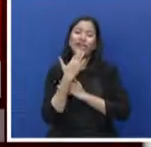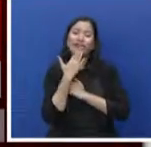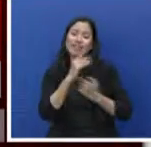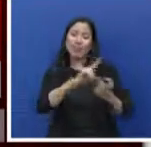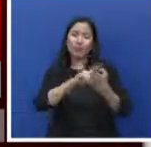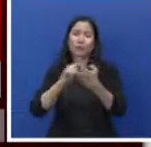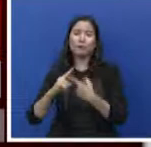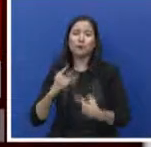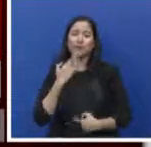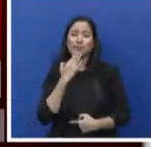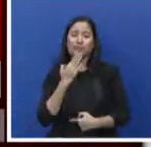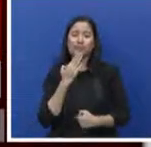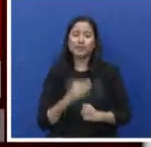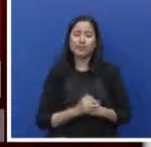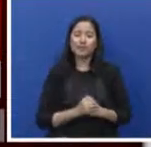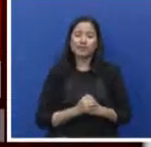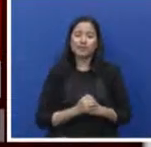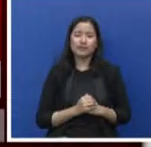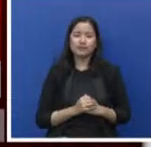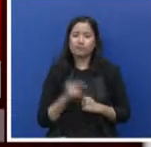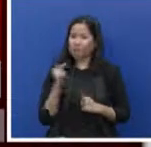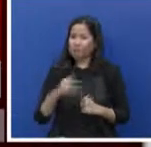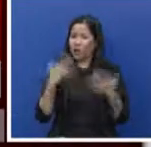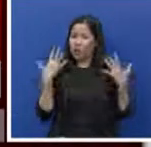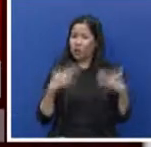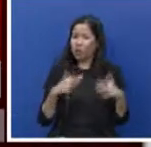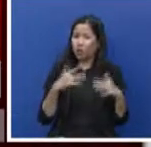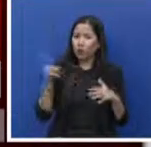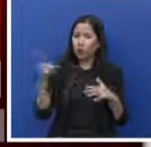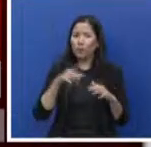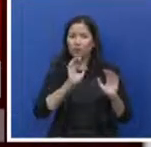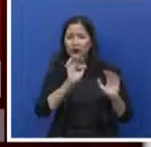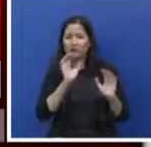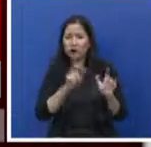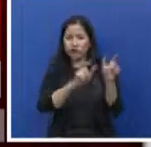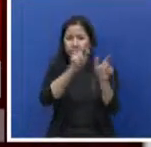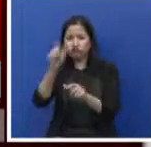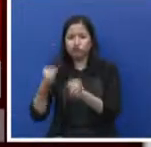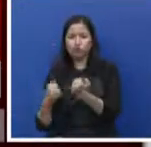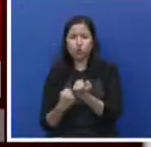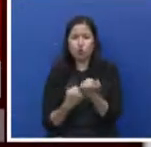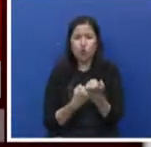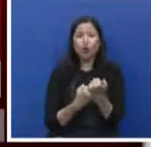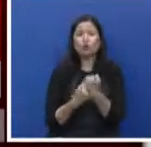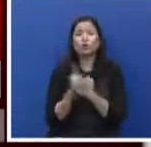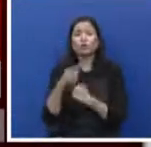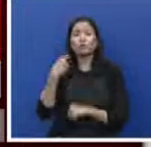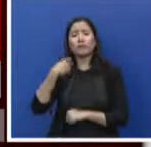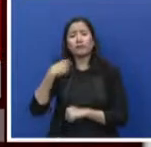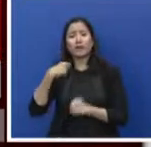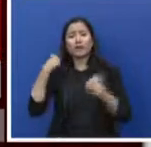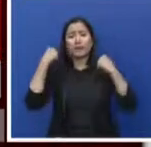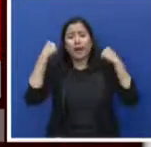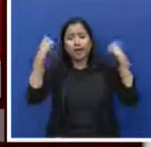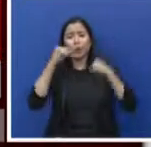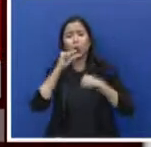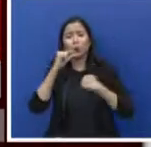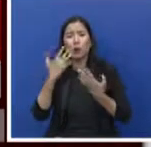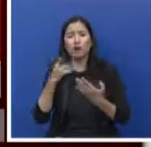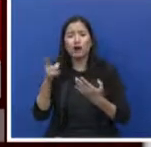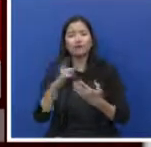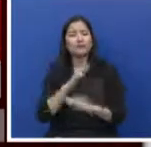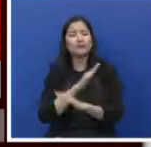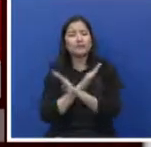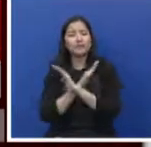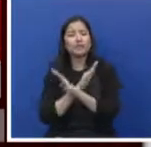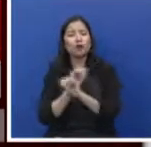teman-teman. Iya Pak, ini luar biasa sekali ya, ini bentuk support dari berbagai pihak untuk mendukung Kemenkes atau pemerintah mengupayakan